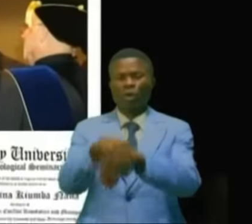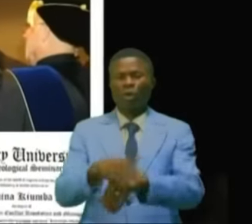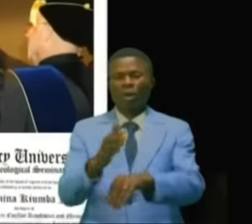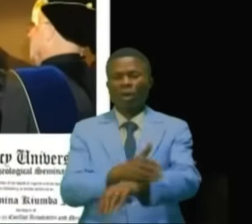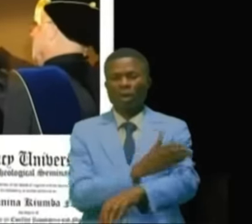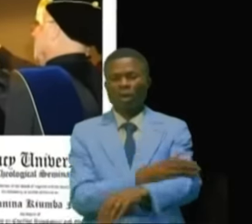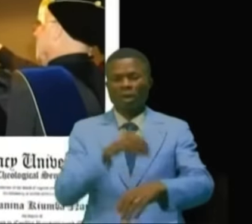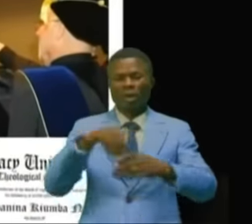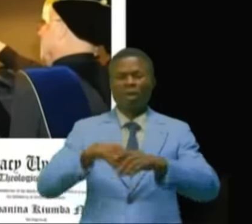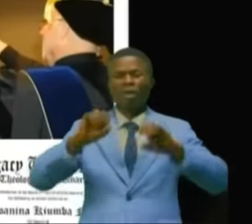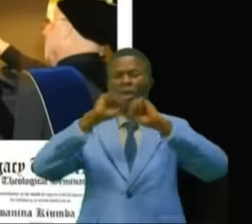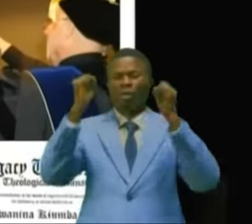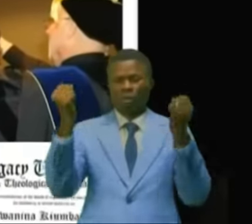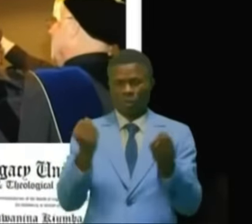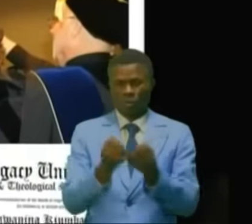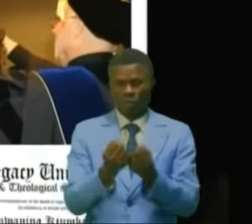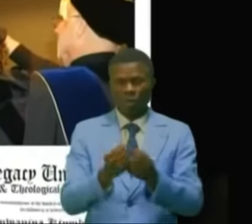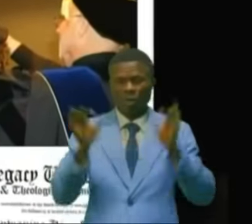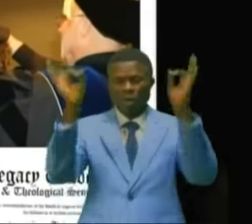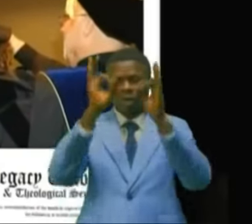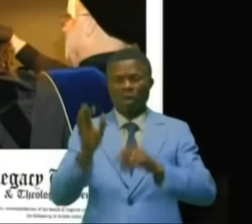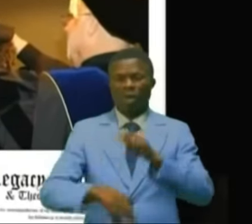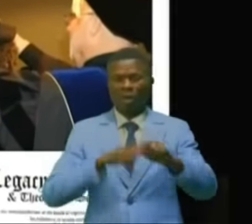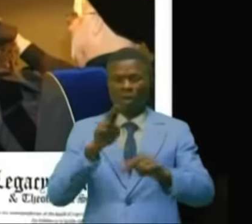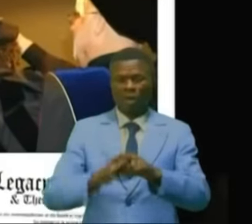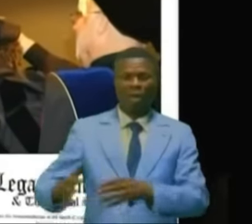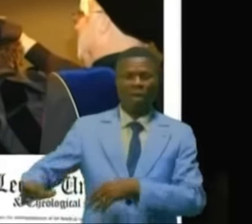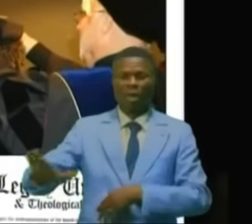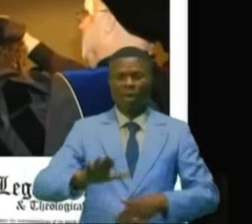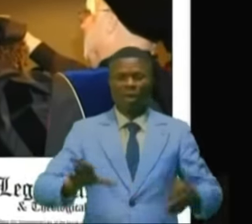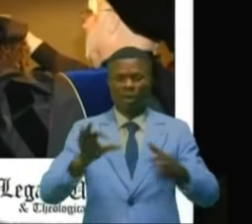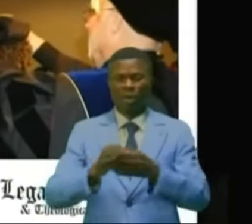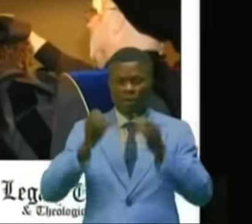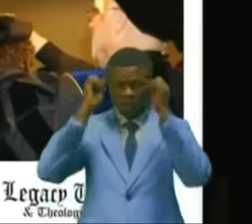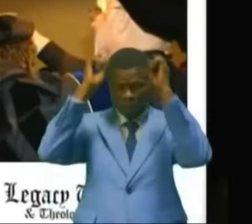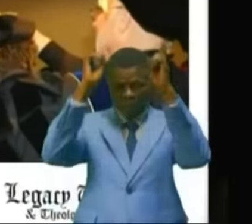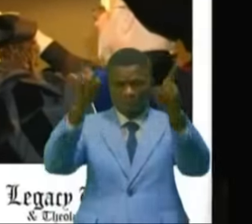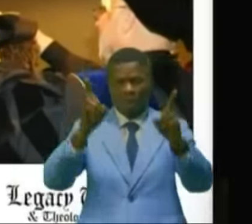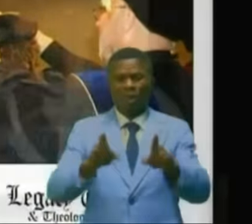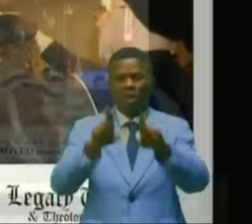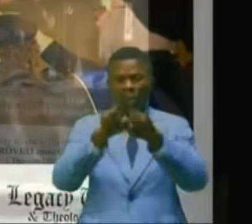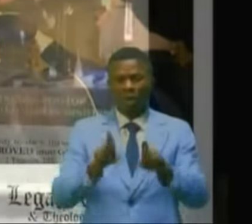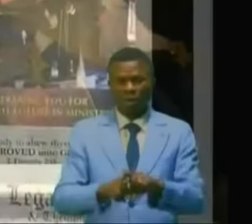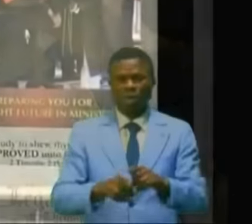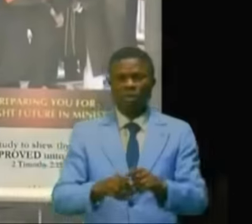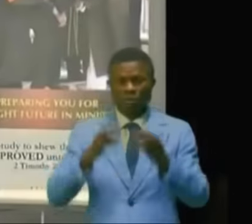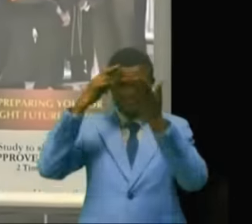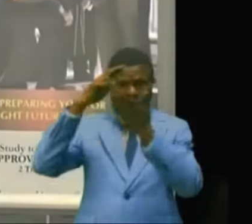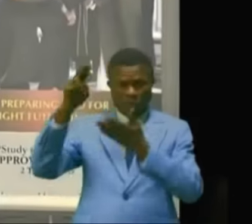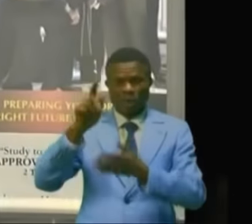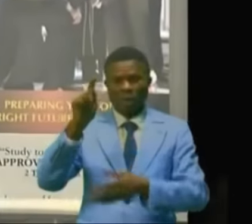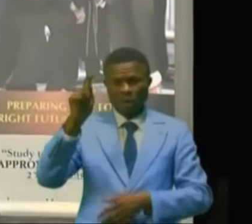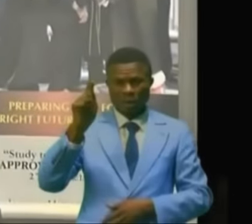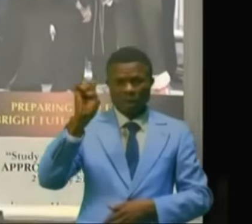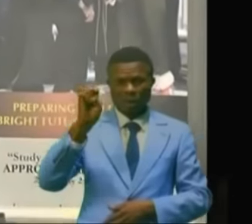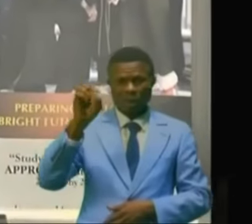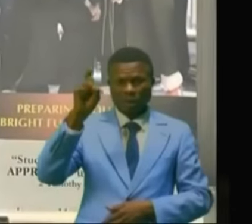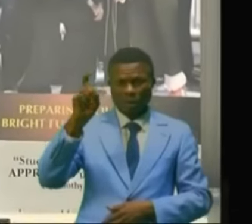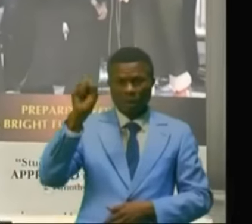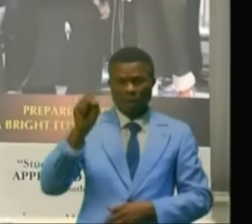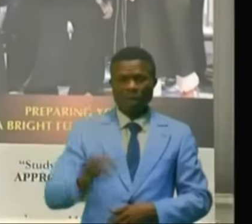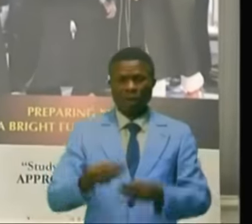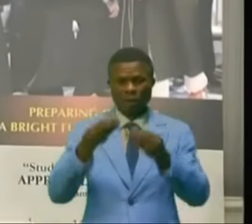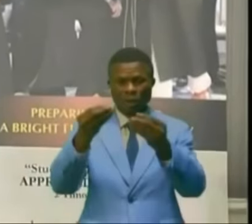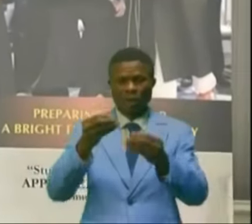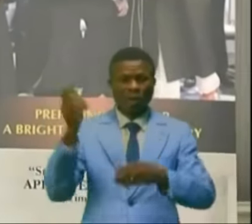à la société. La Fédération des Nations Unies pour l'éducation et la culture ainsi que l'Université de Texas ont délibéré que